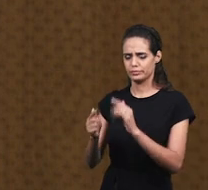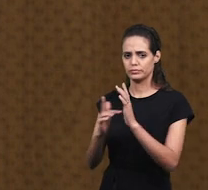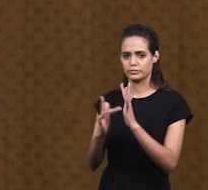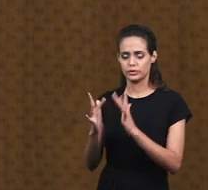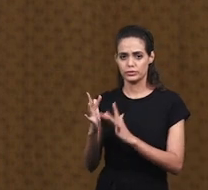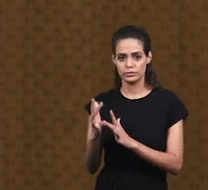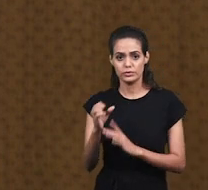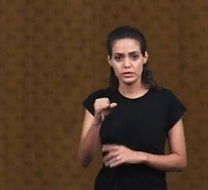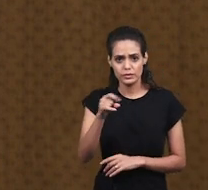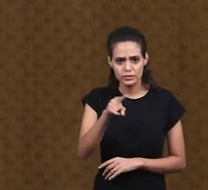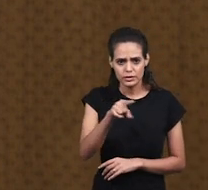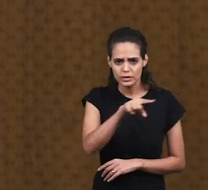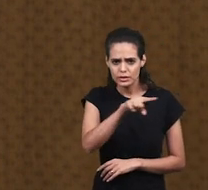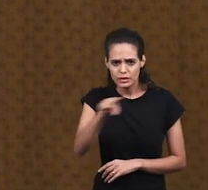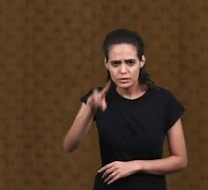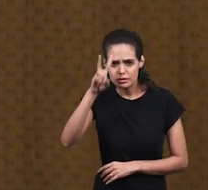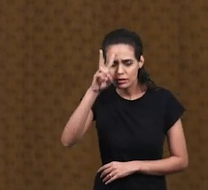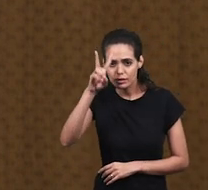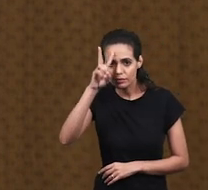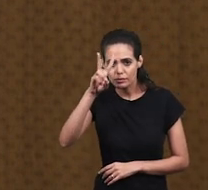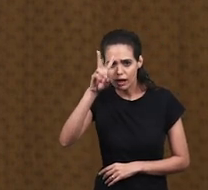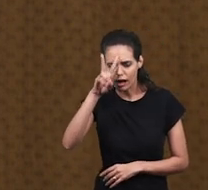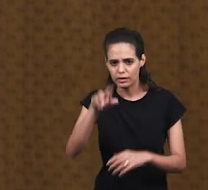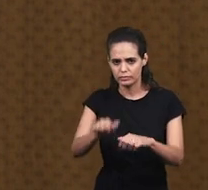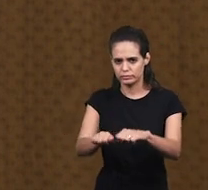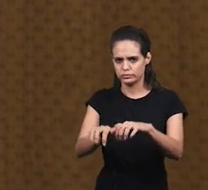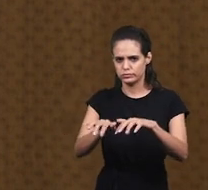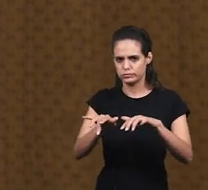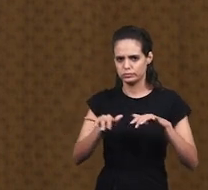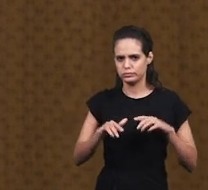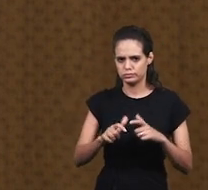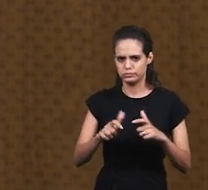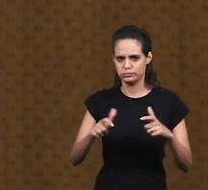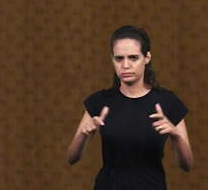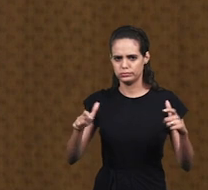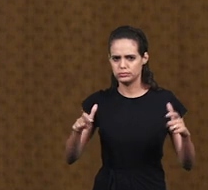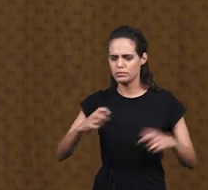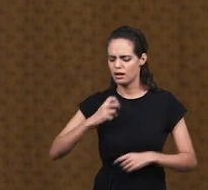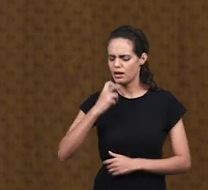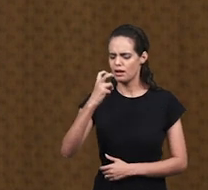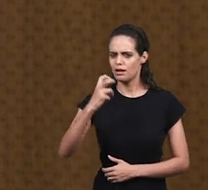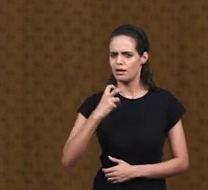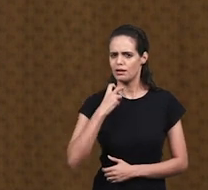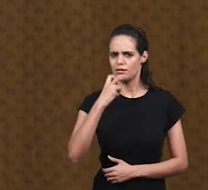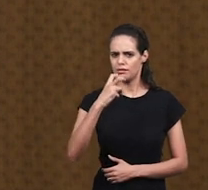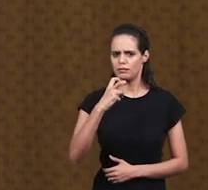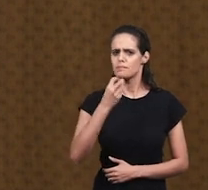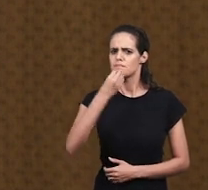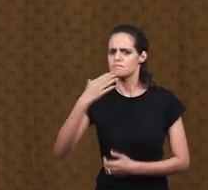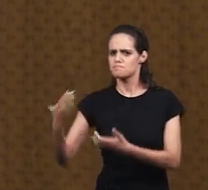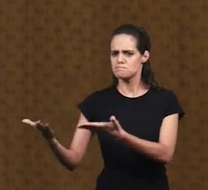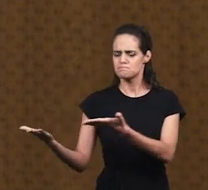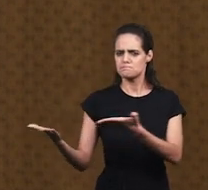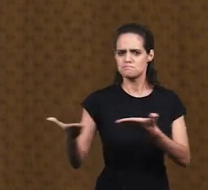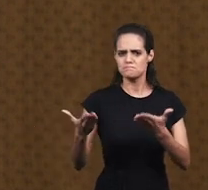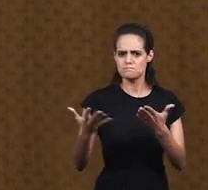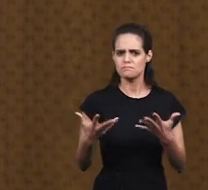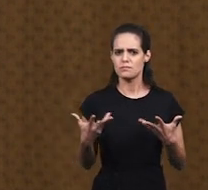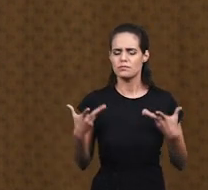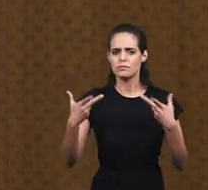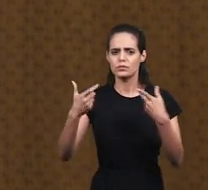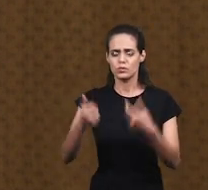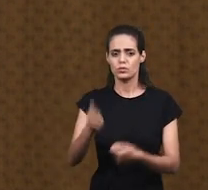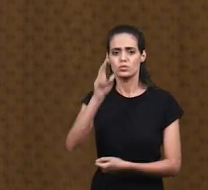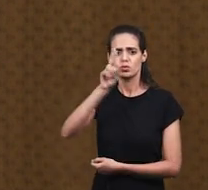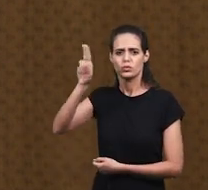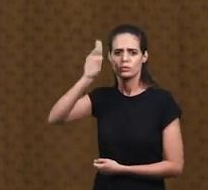une foule a crié, béni celui qui vient au nom du Seigneur lors de son entrée triomphale à Jérusalem.